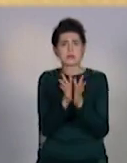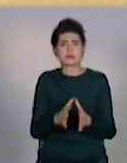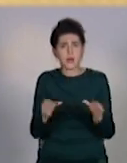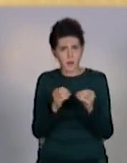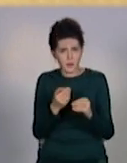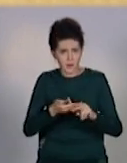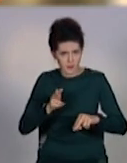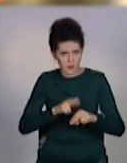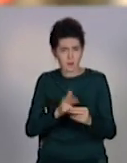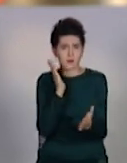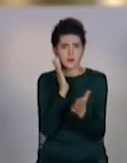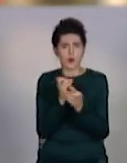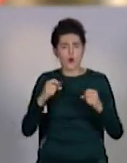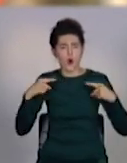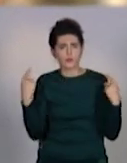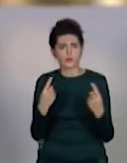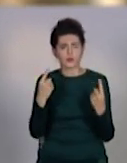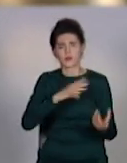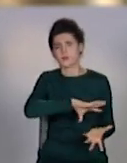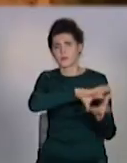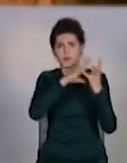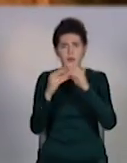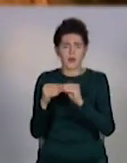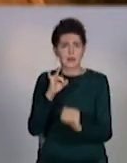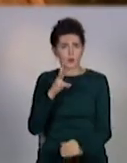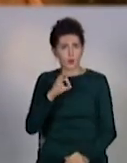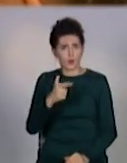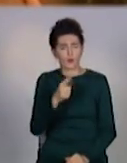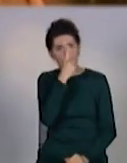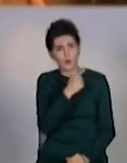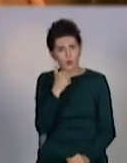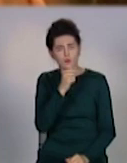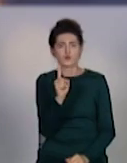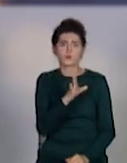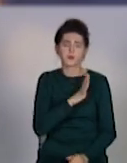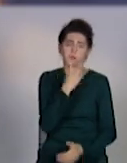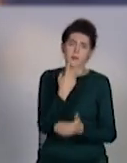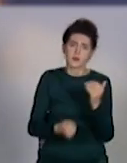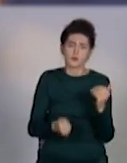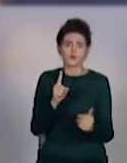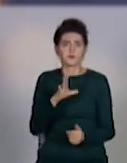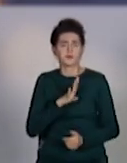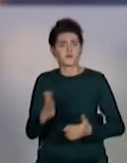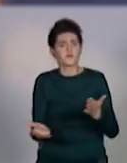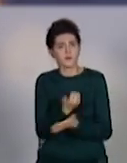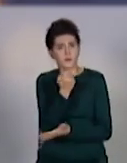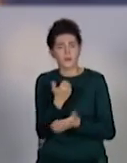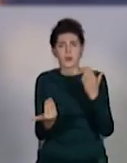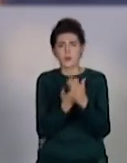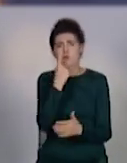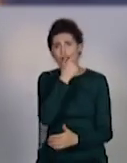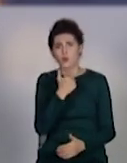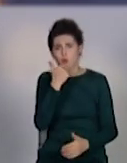Терехів є традиція підбивати підсумки, аналізувати невдачі та досягнення. Новий рік – це праздник, скоріше всього,